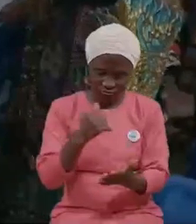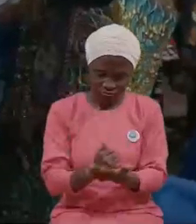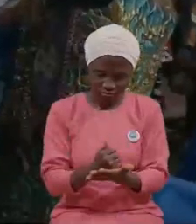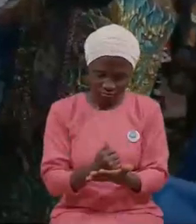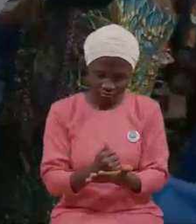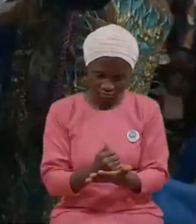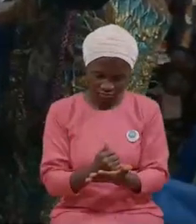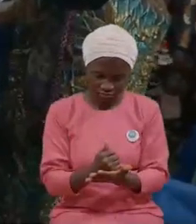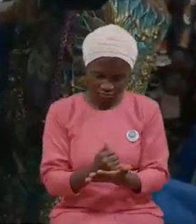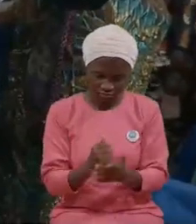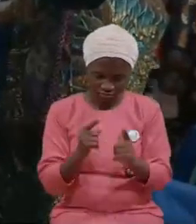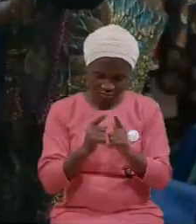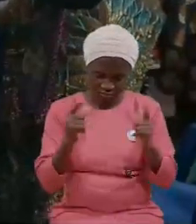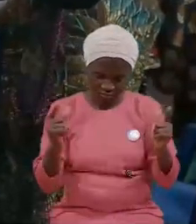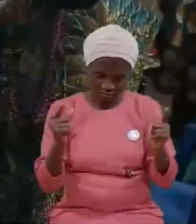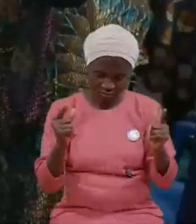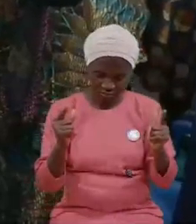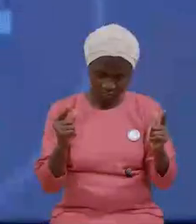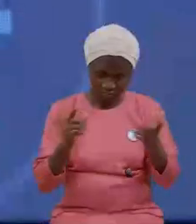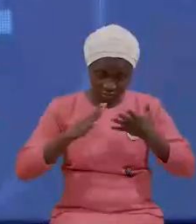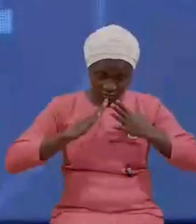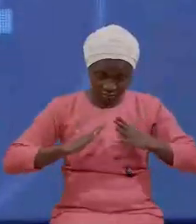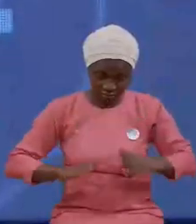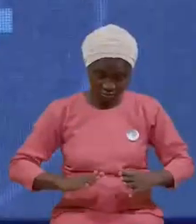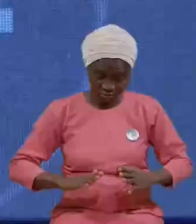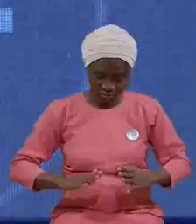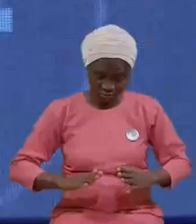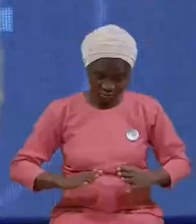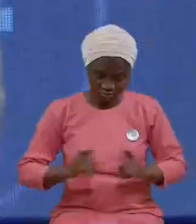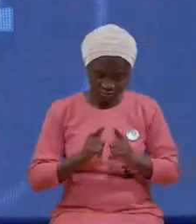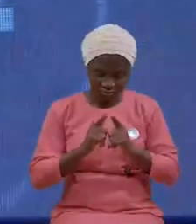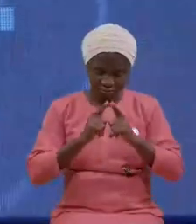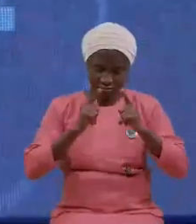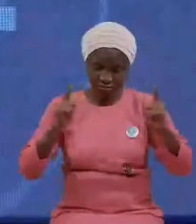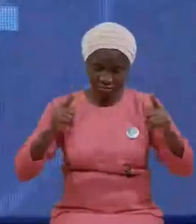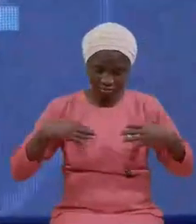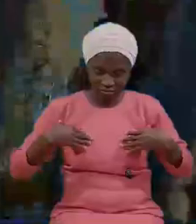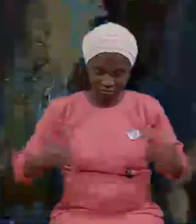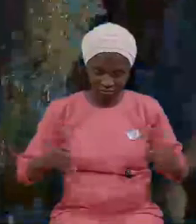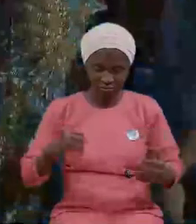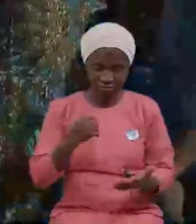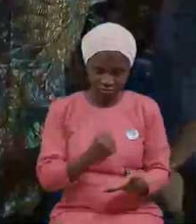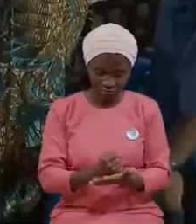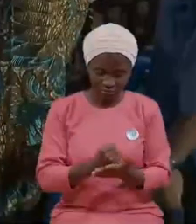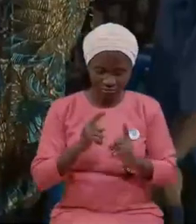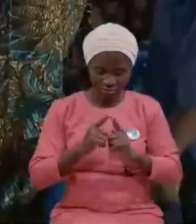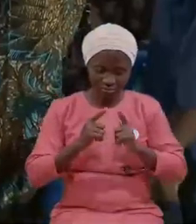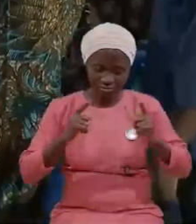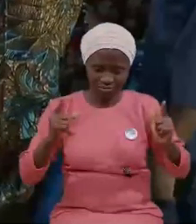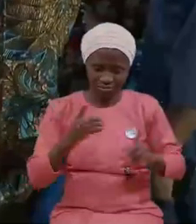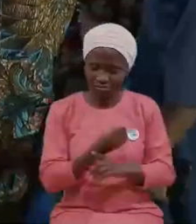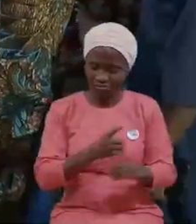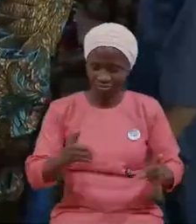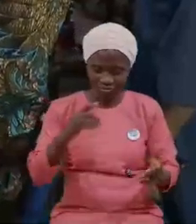Une grande paix. Une grande guérison, grande délivrance,